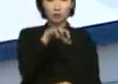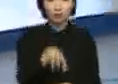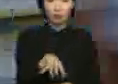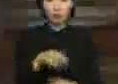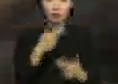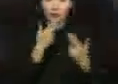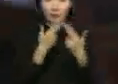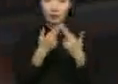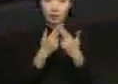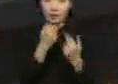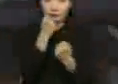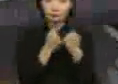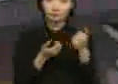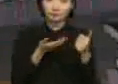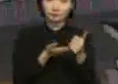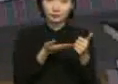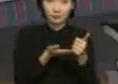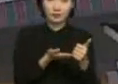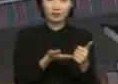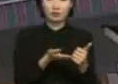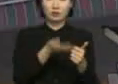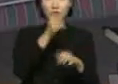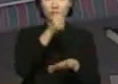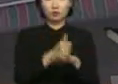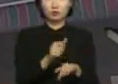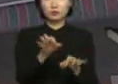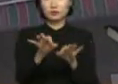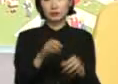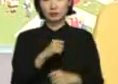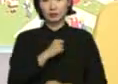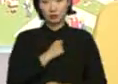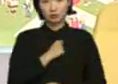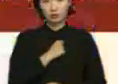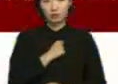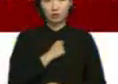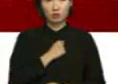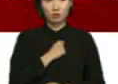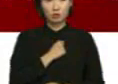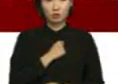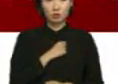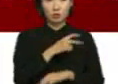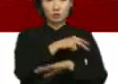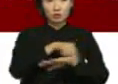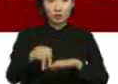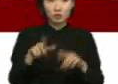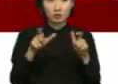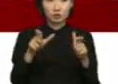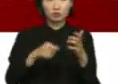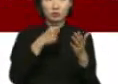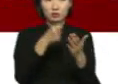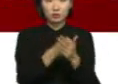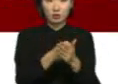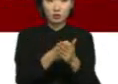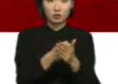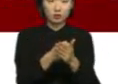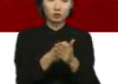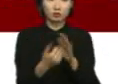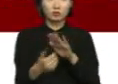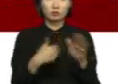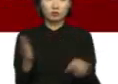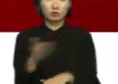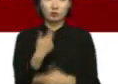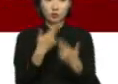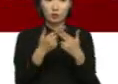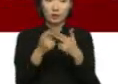설득해 가까스로 시장을 지켜왔습니다 설계하는 즙을 0 떨어지기 전부터 는 계속 드워프 라고 이야기를